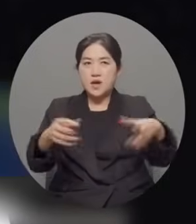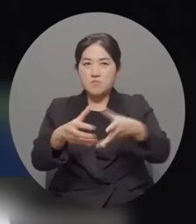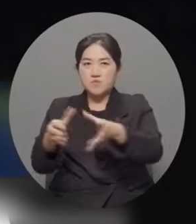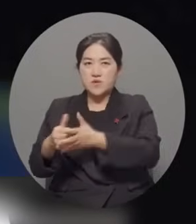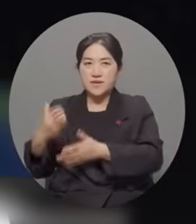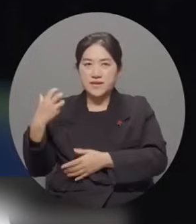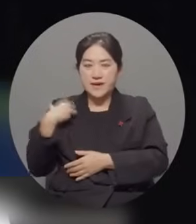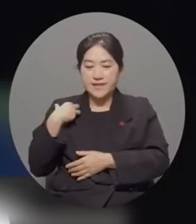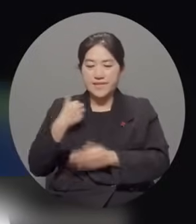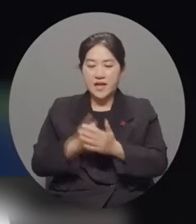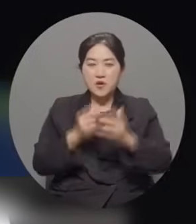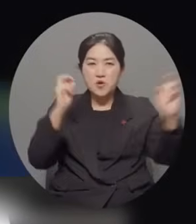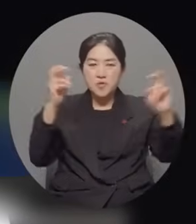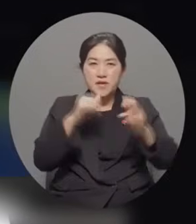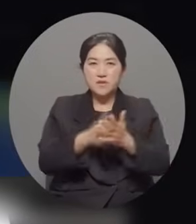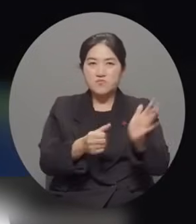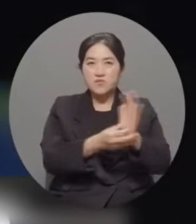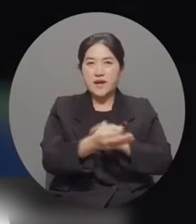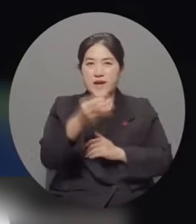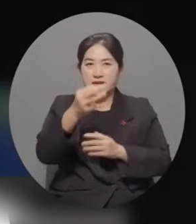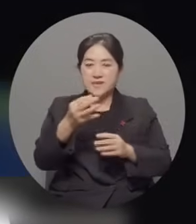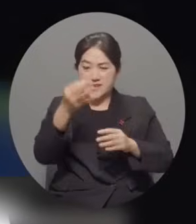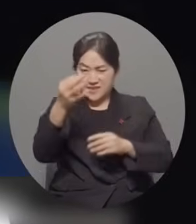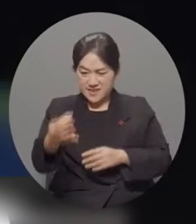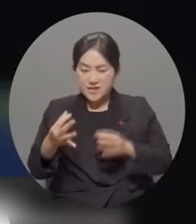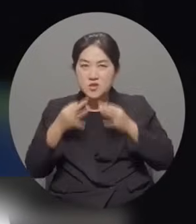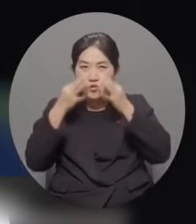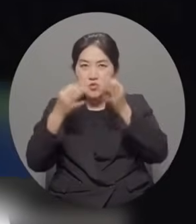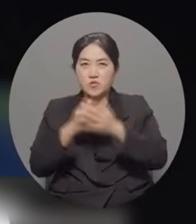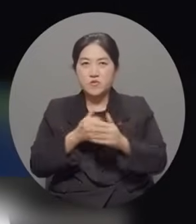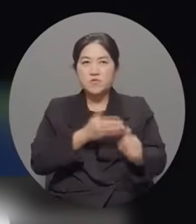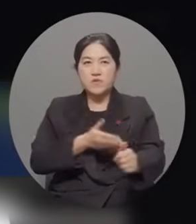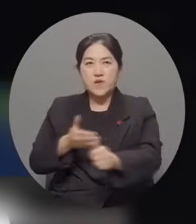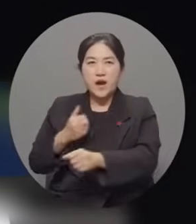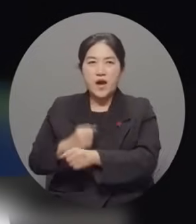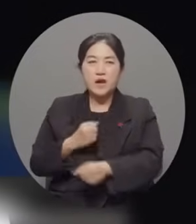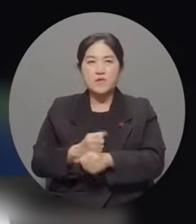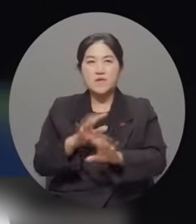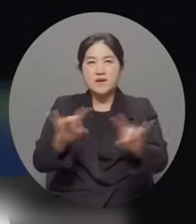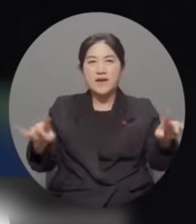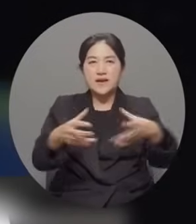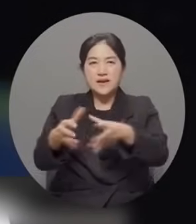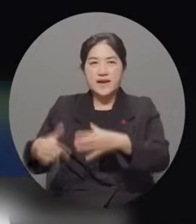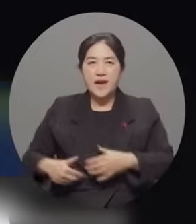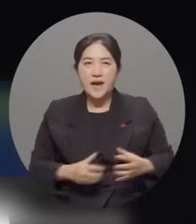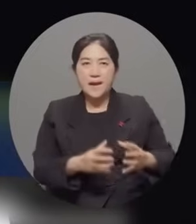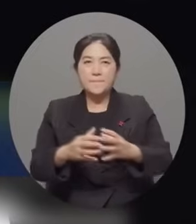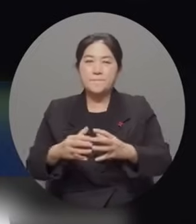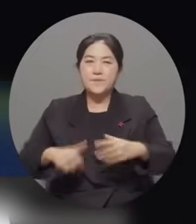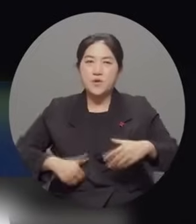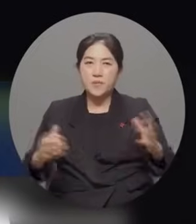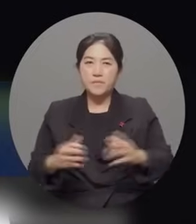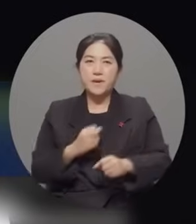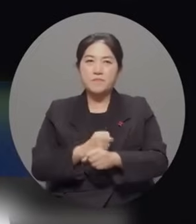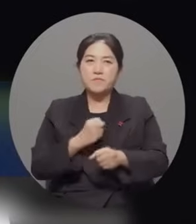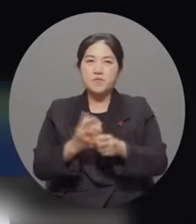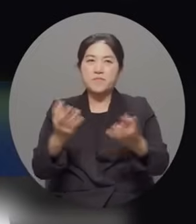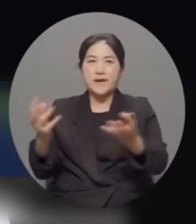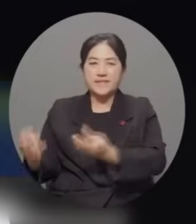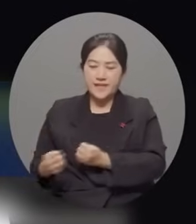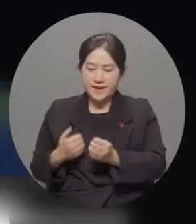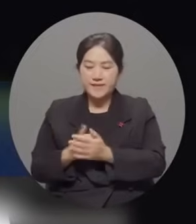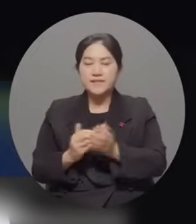있는 업계에 물가 안정 노력을 권유를 하고 각계가 함께 협조를 해야 될 부분도